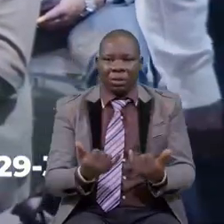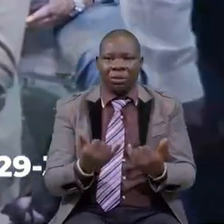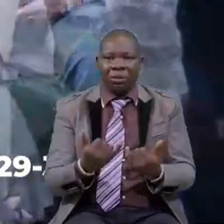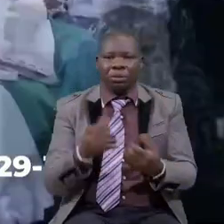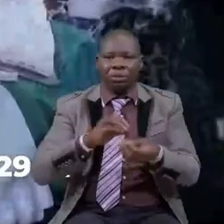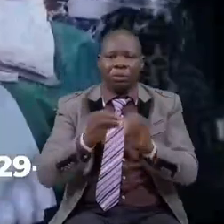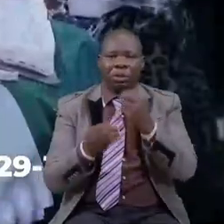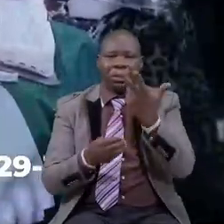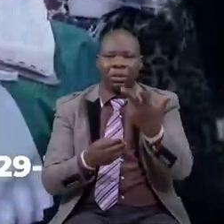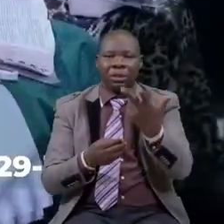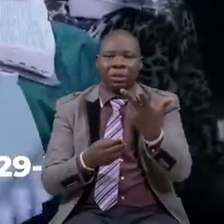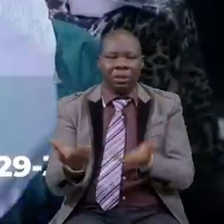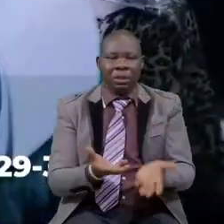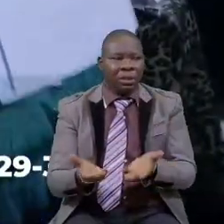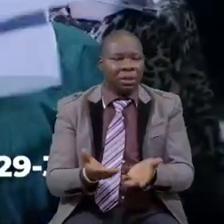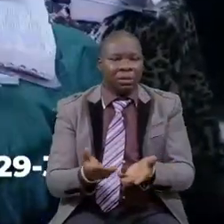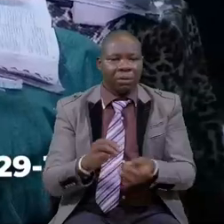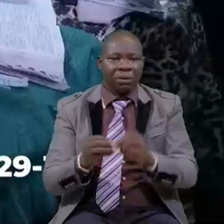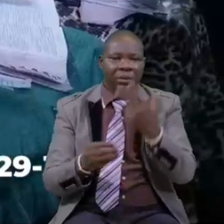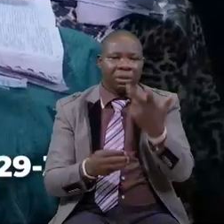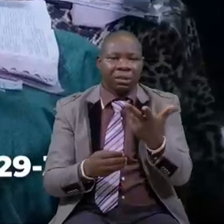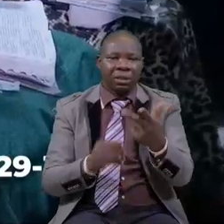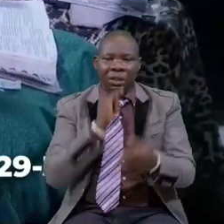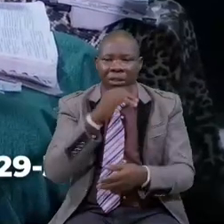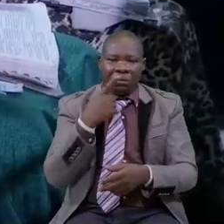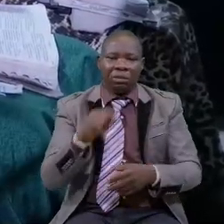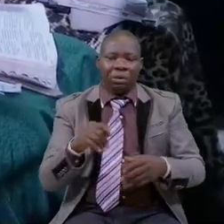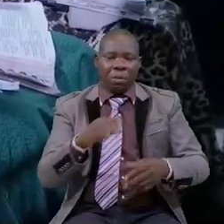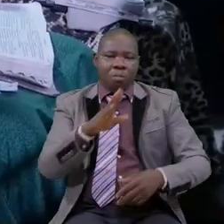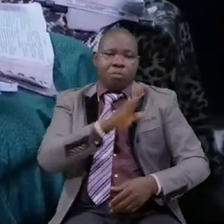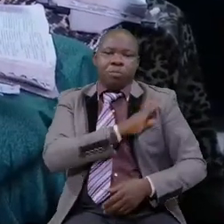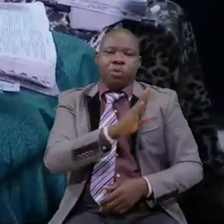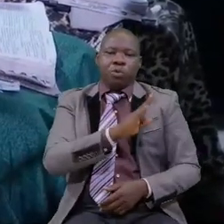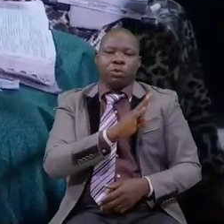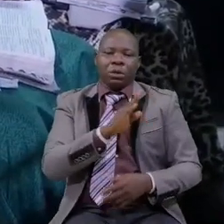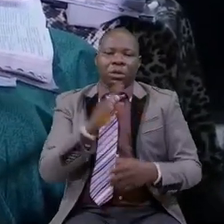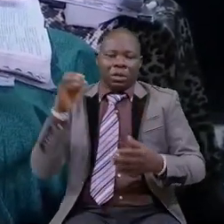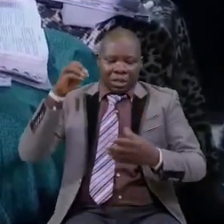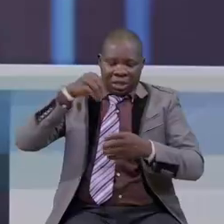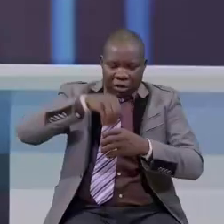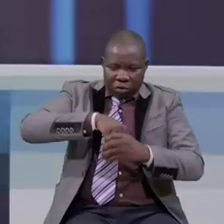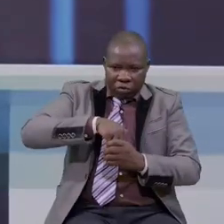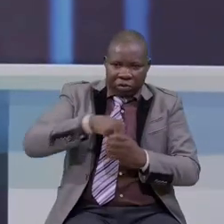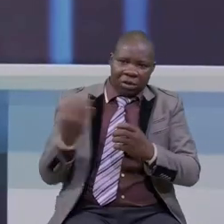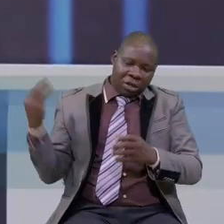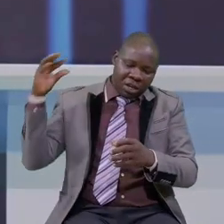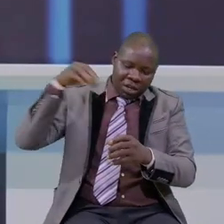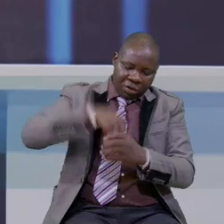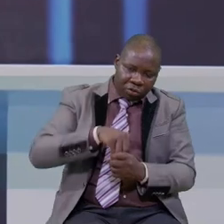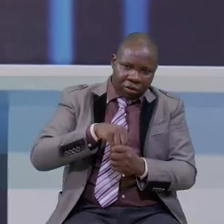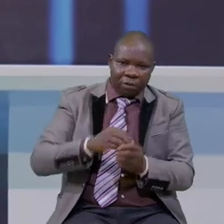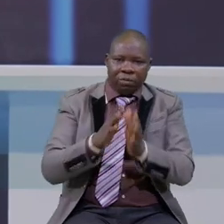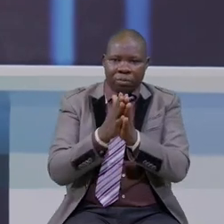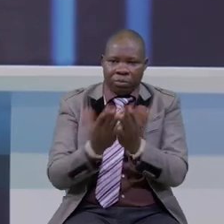Le troisième élément dans le deuxième point. Le livre audacieux et inclusif qui